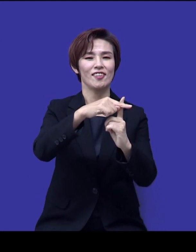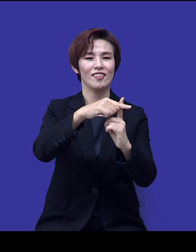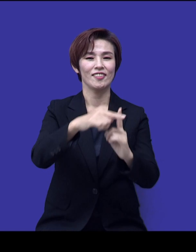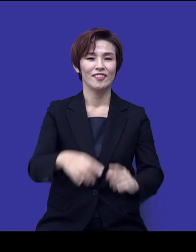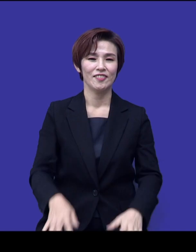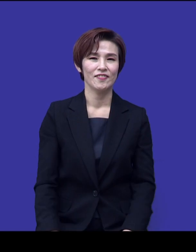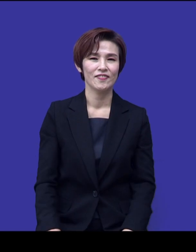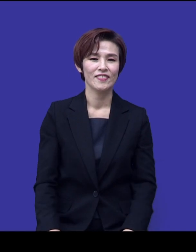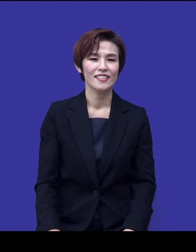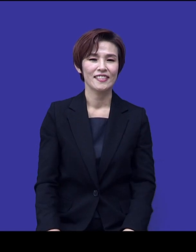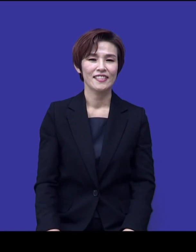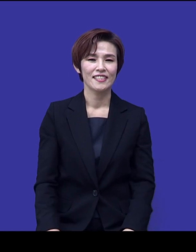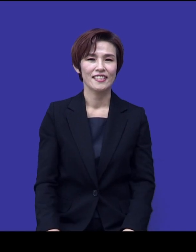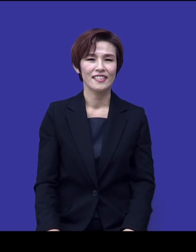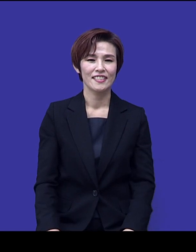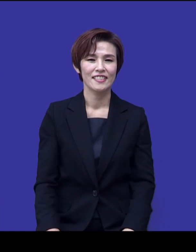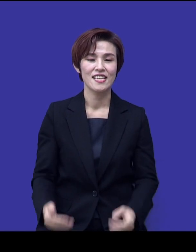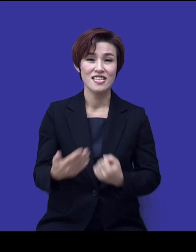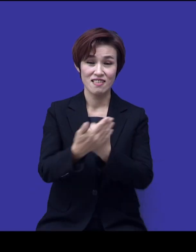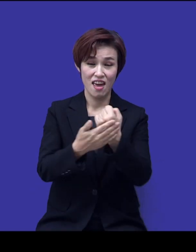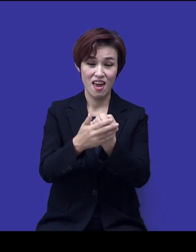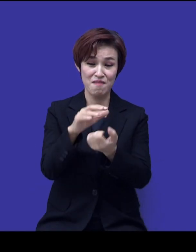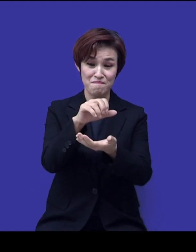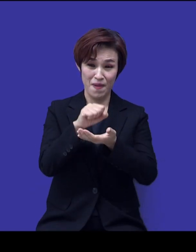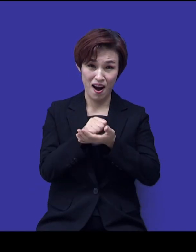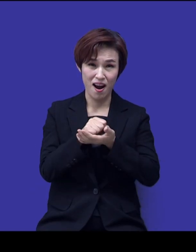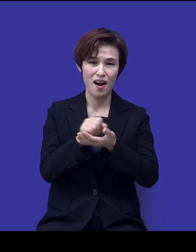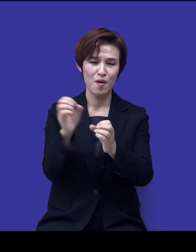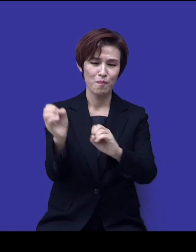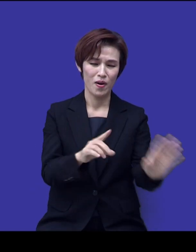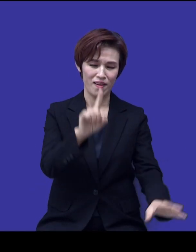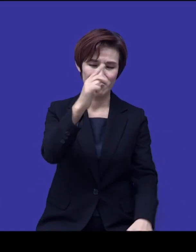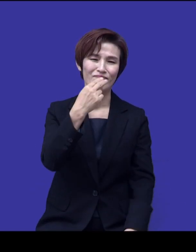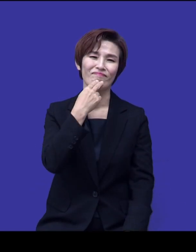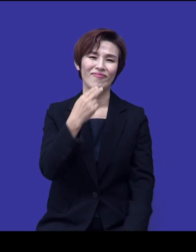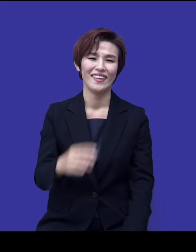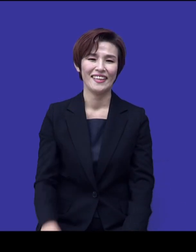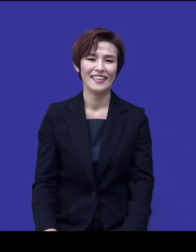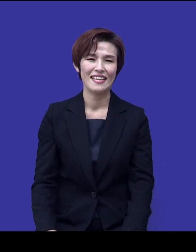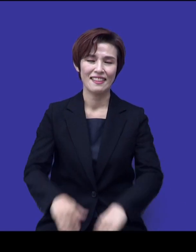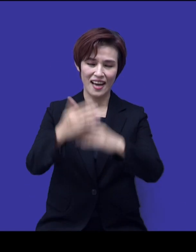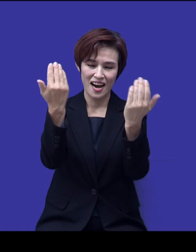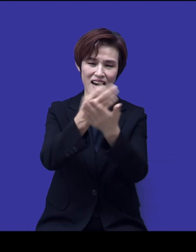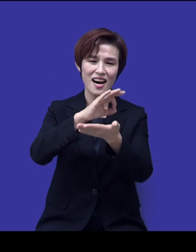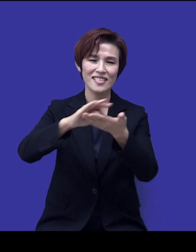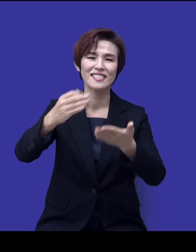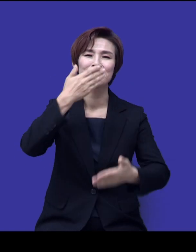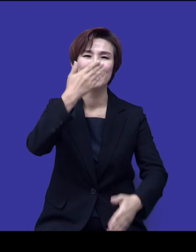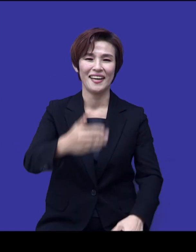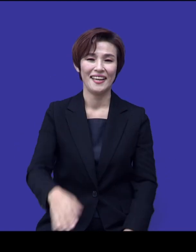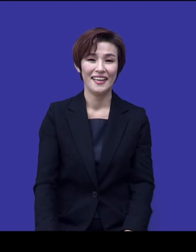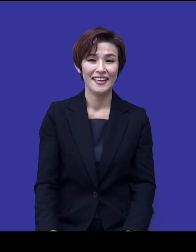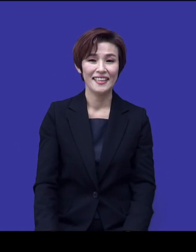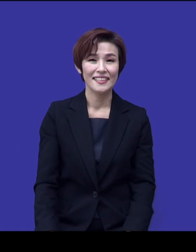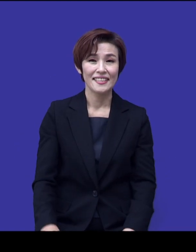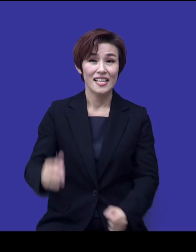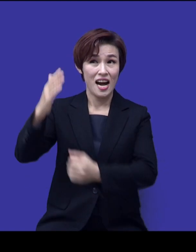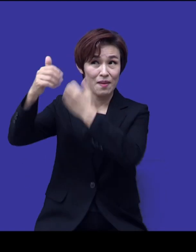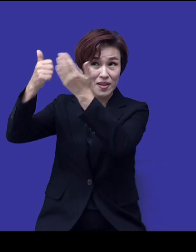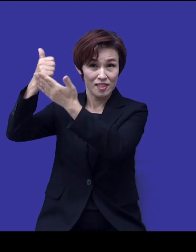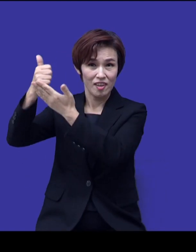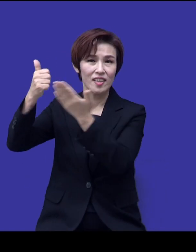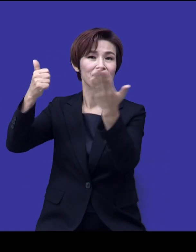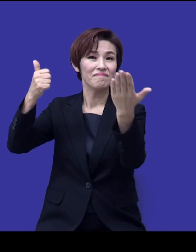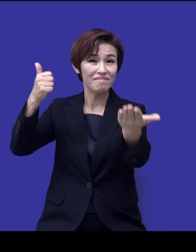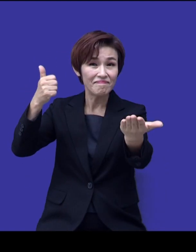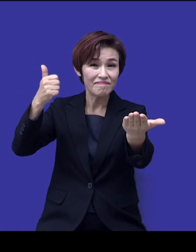나가도 내가 은혜롭게 잘 받아들이면 네. 버릴 게 없다니까요. 네네. 다 쓰인다니까요. 네. 아마 하나님께서